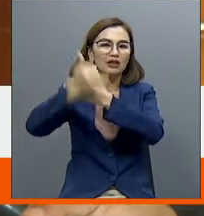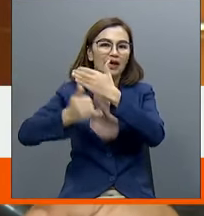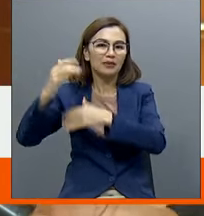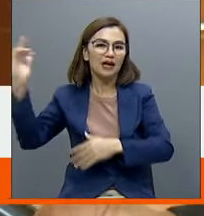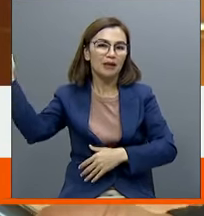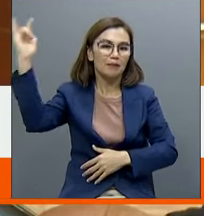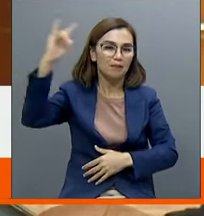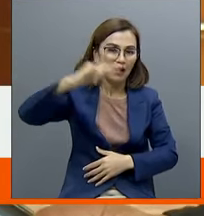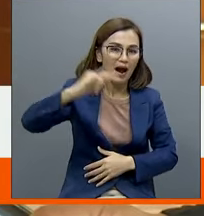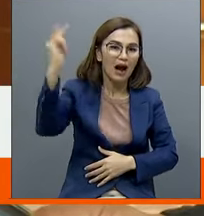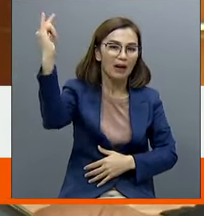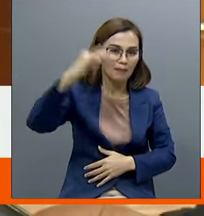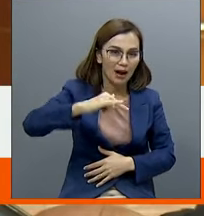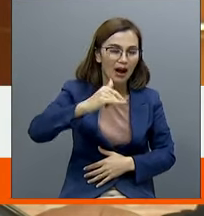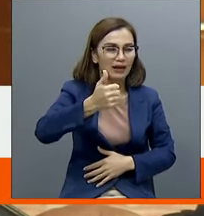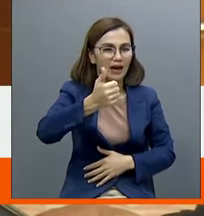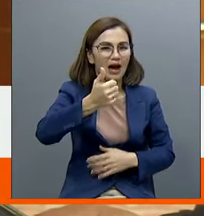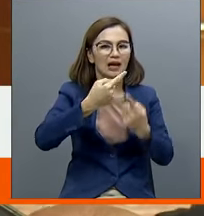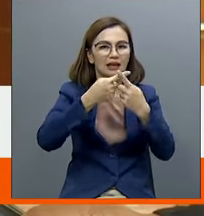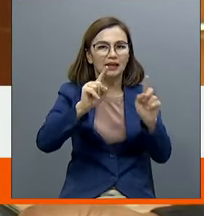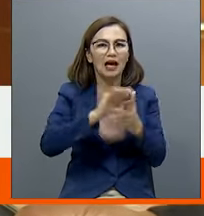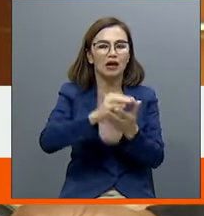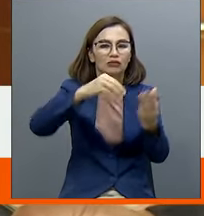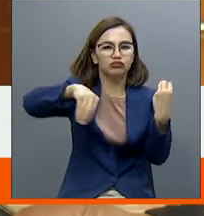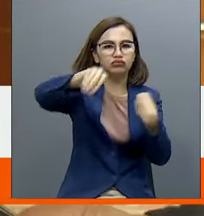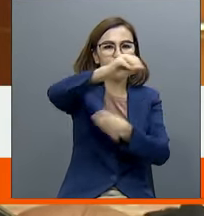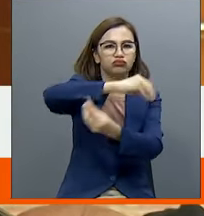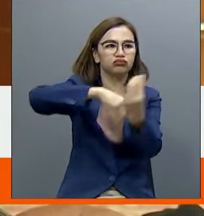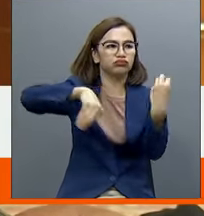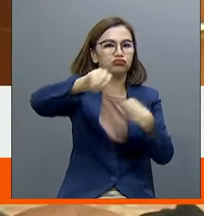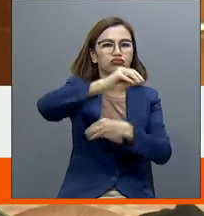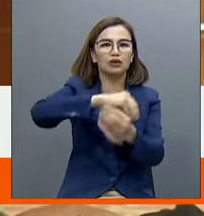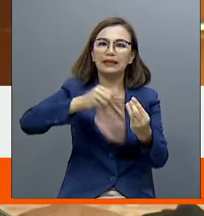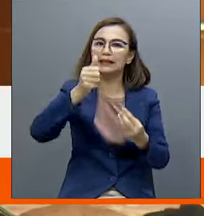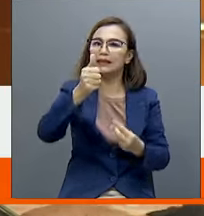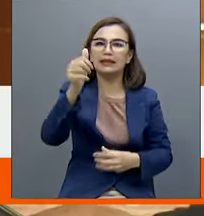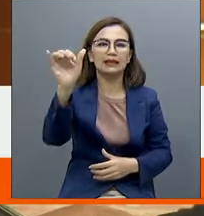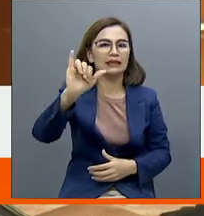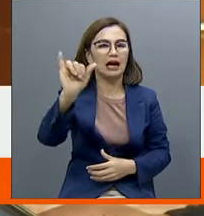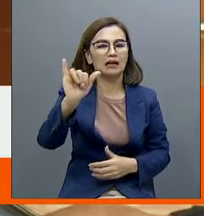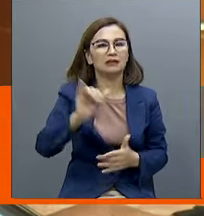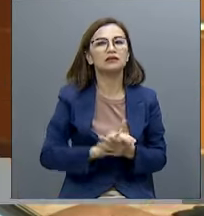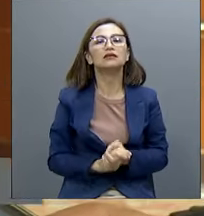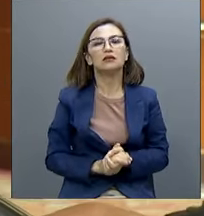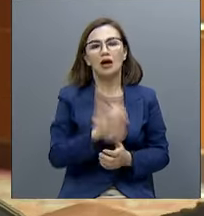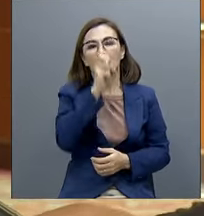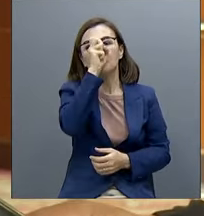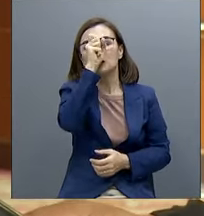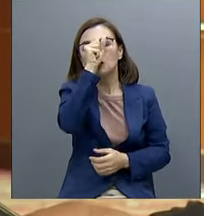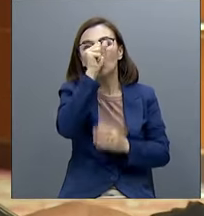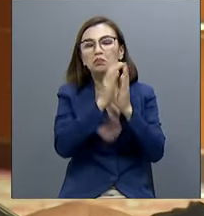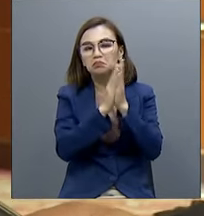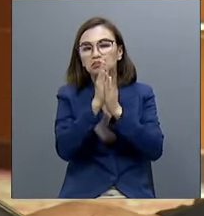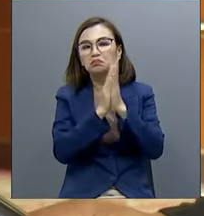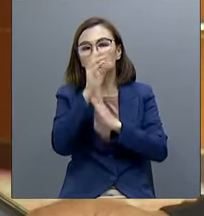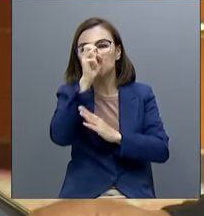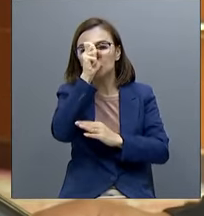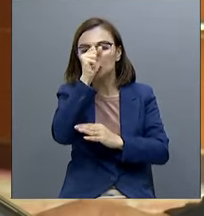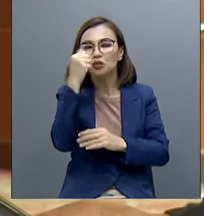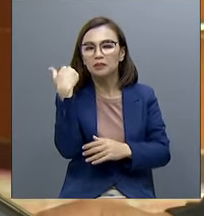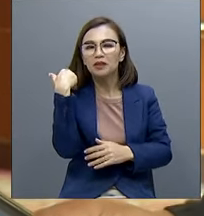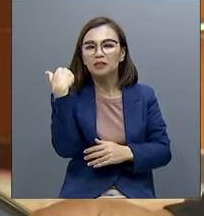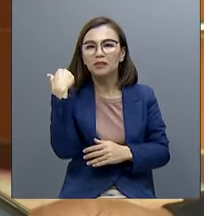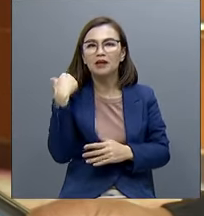โอเคได้แต่มันไม่ได้ทำให้จิฟเราโตอ่ะเห็นอันนี้เป็นการพิสูจน์แล้วนะให้ไอตัวส่งของเราเนี่ย